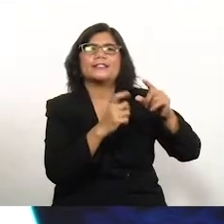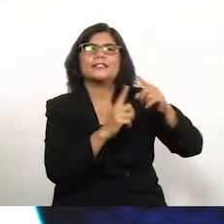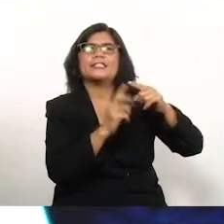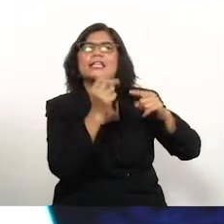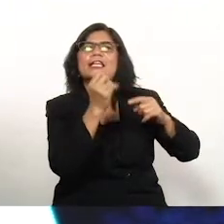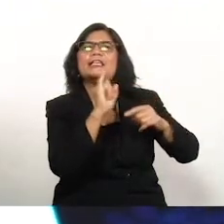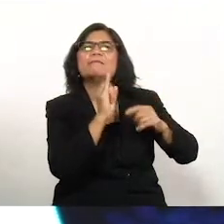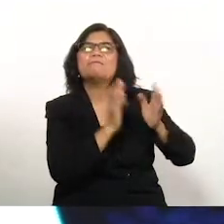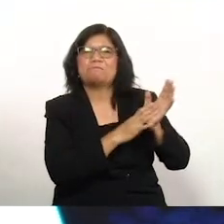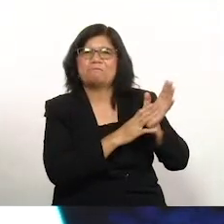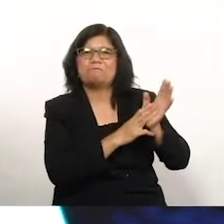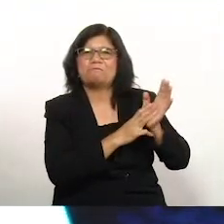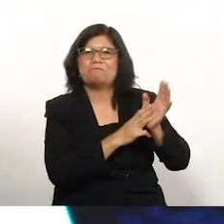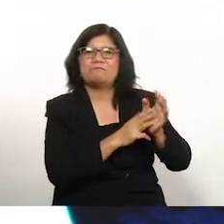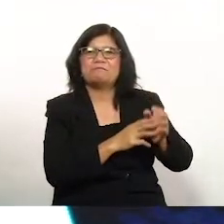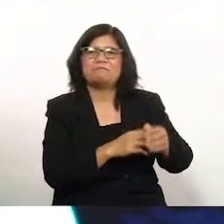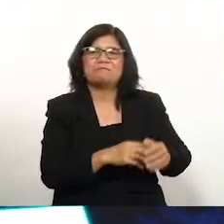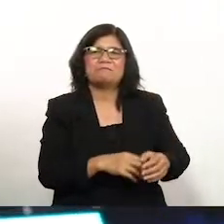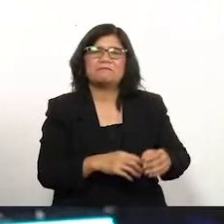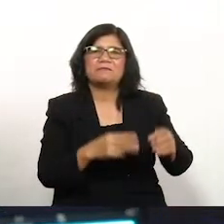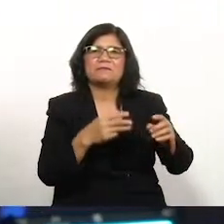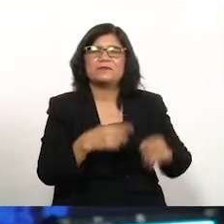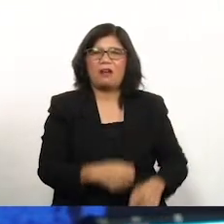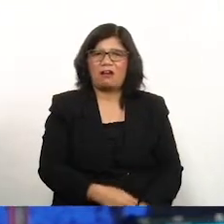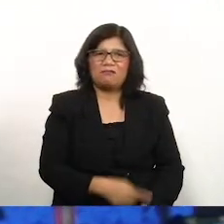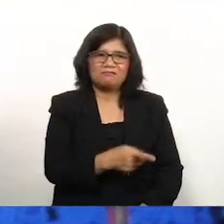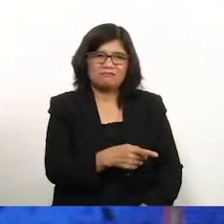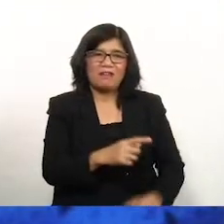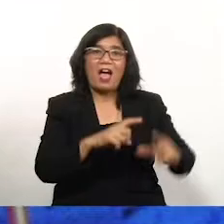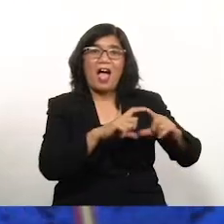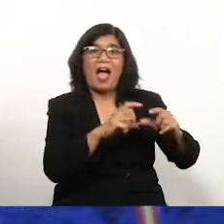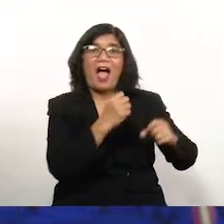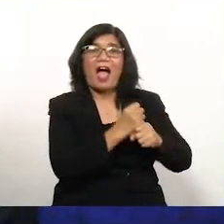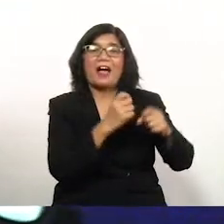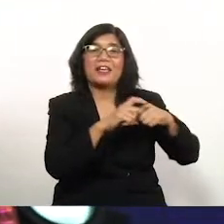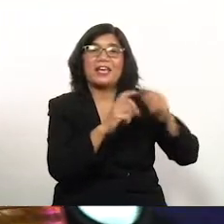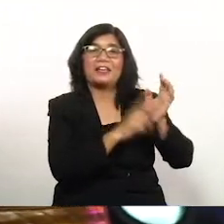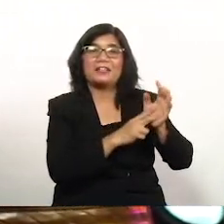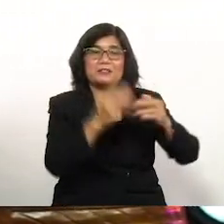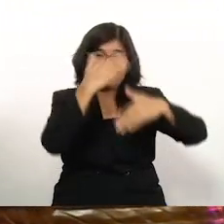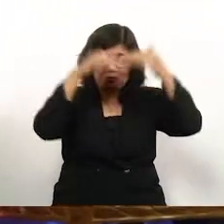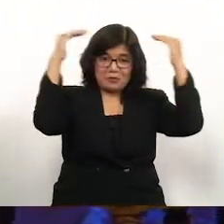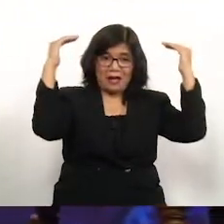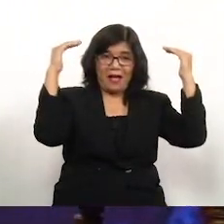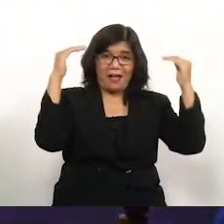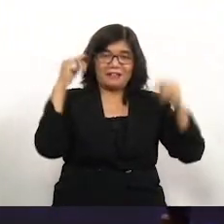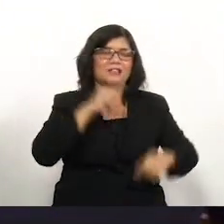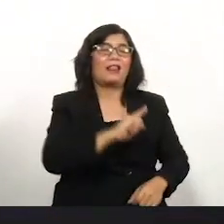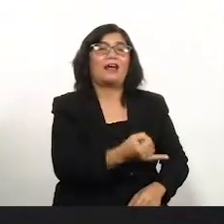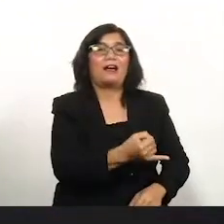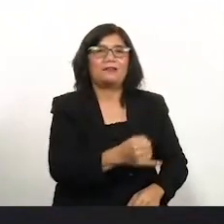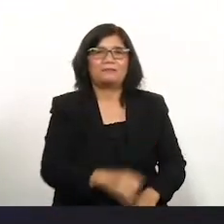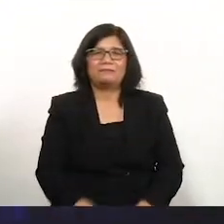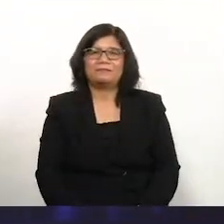Hai Agents organ iye cie Hai orang-orang kayak gitu kan cuman